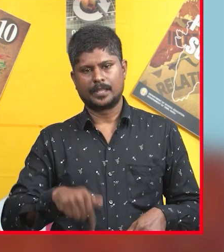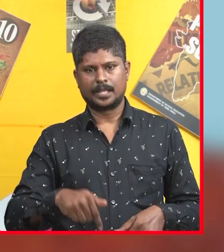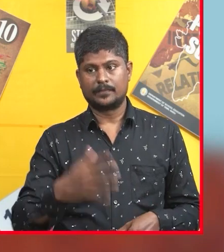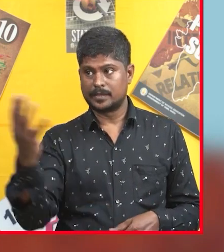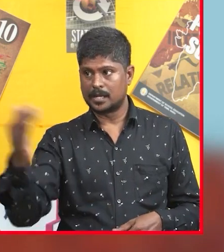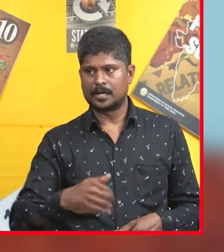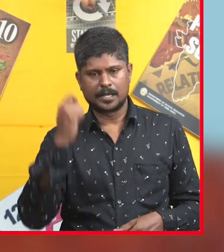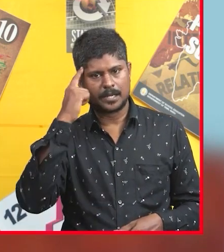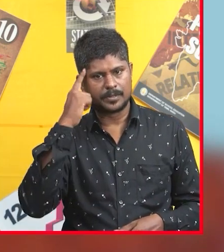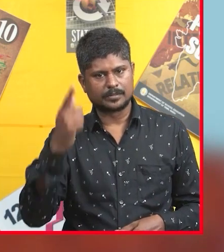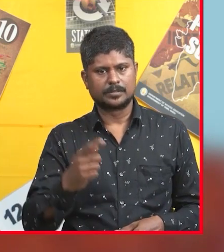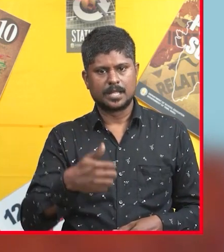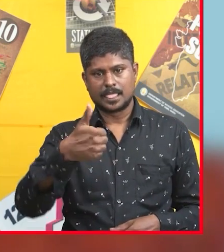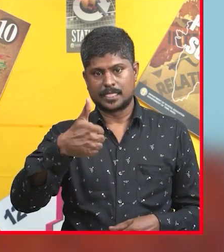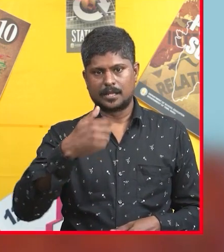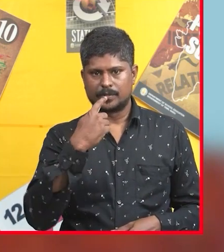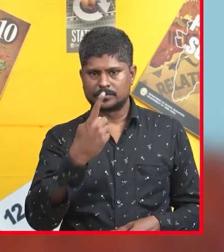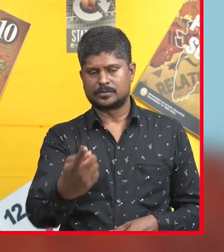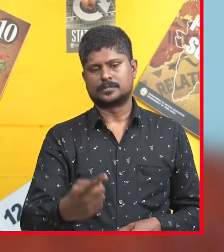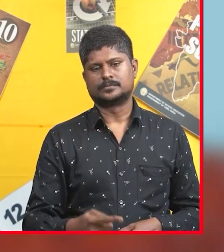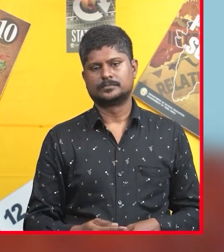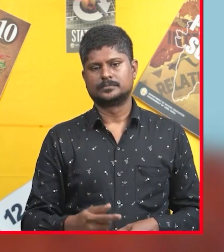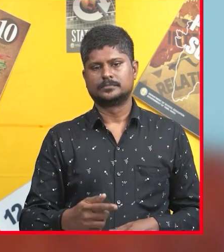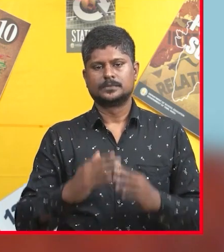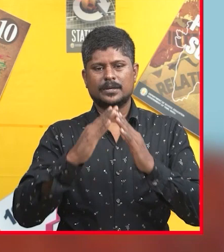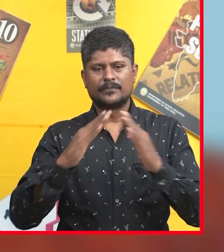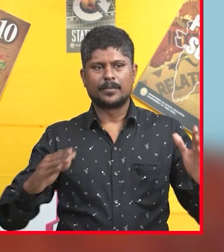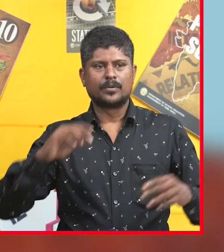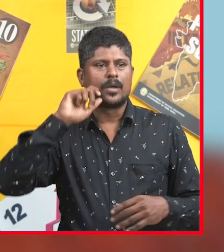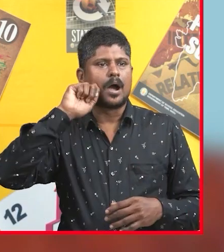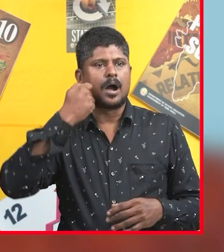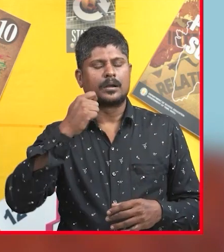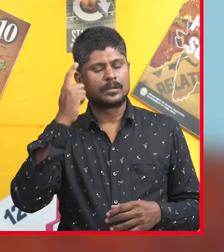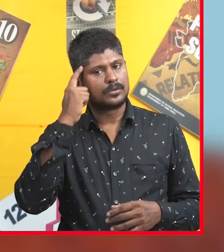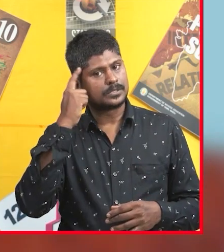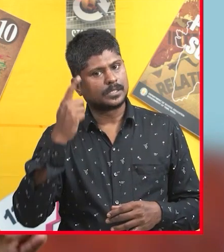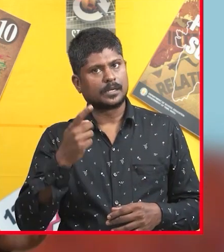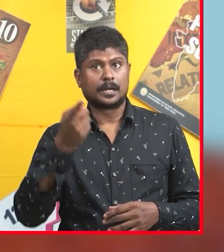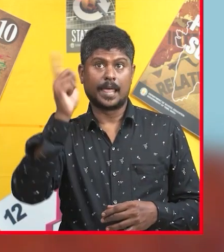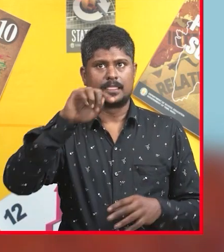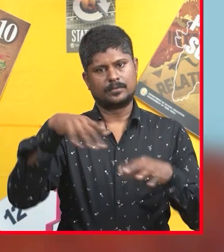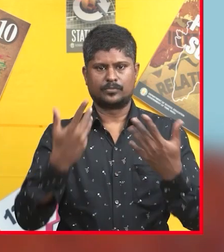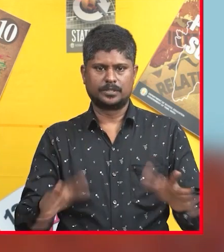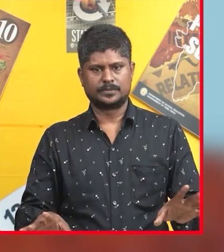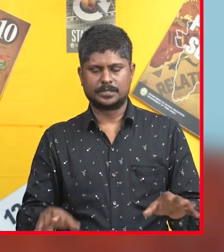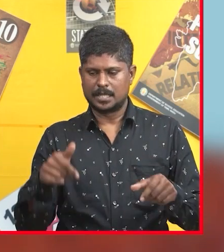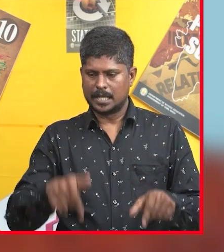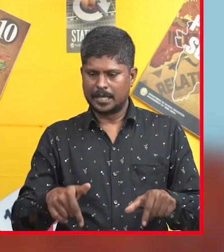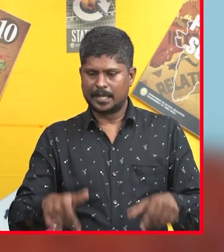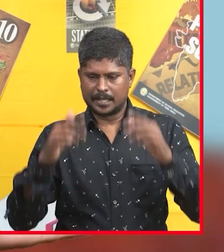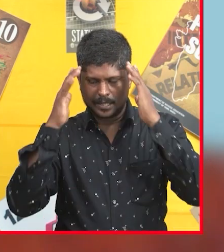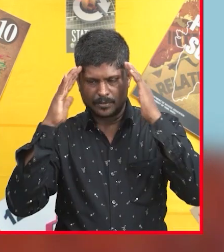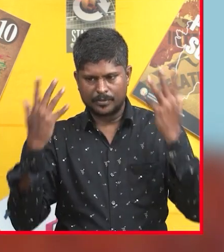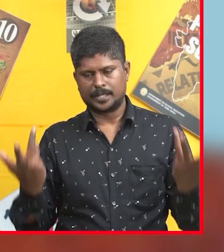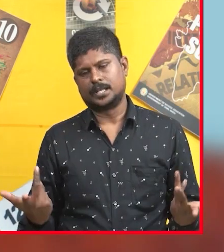செய்ய அப்படின்னு தலைவன் யோசிக்கிறான், குடும்ப தலைவன் யோசிக்கிறான். நேற்று விருந்தினர்கள் வந்தாங்க, அந்த இரும்பு